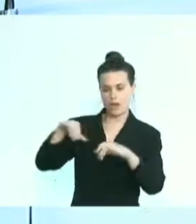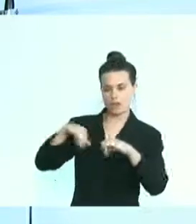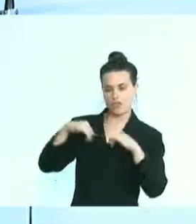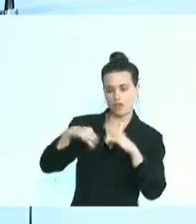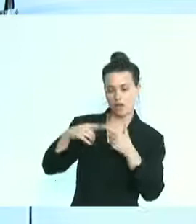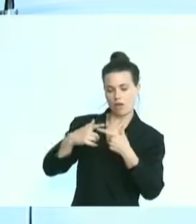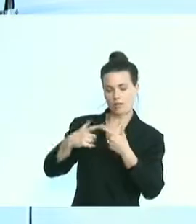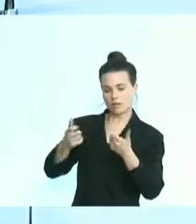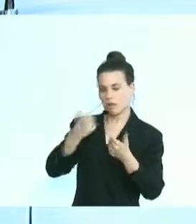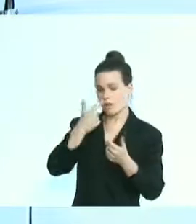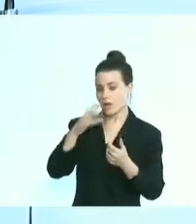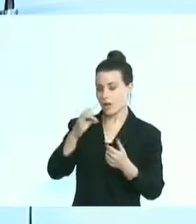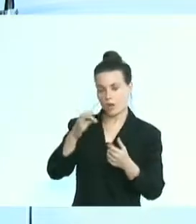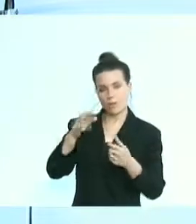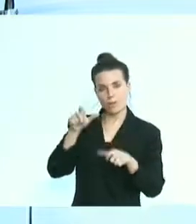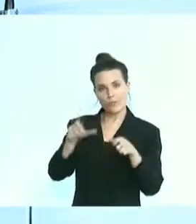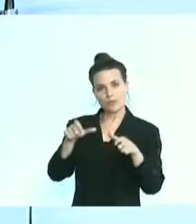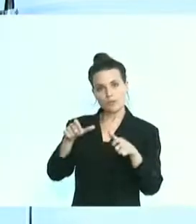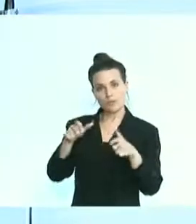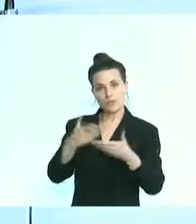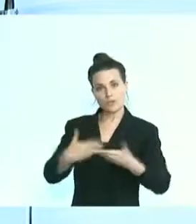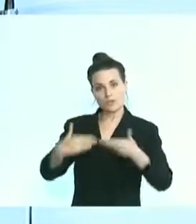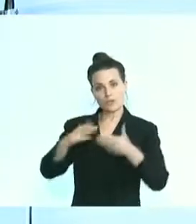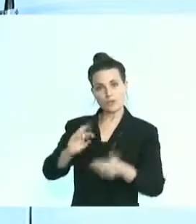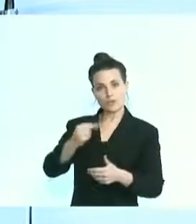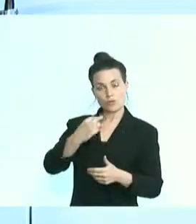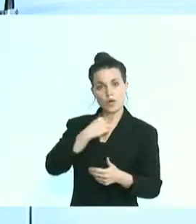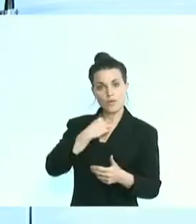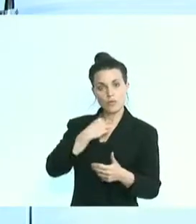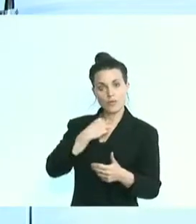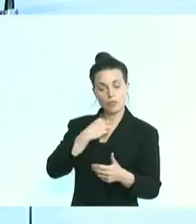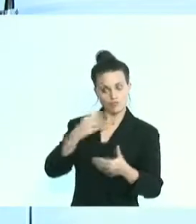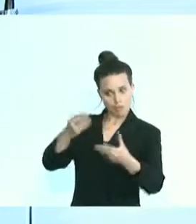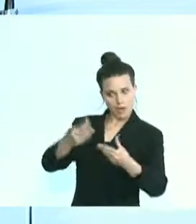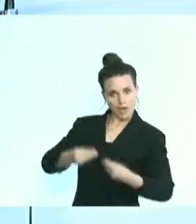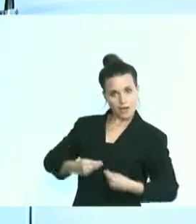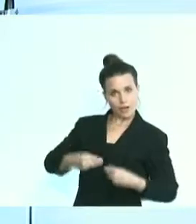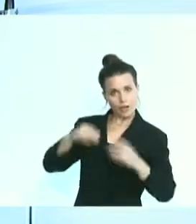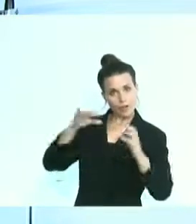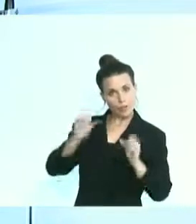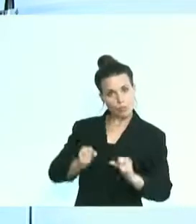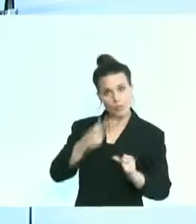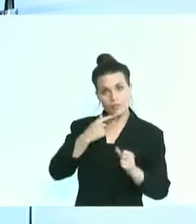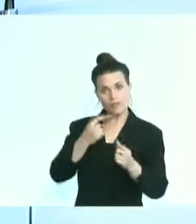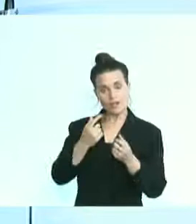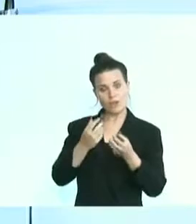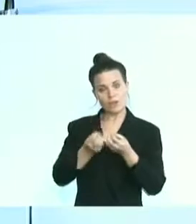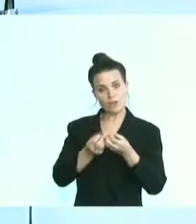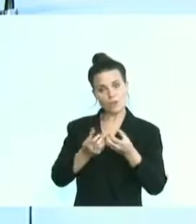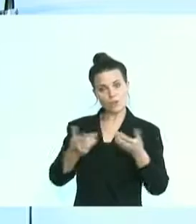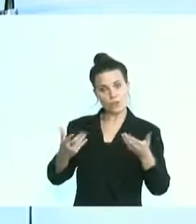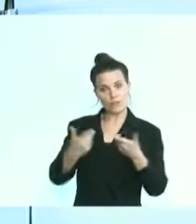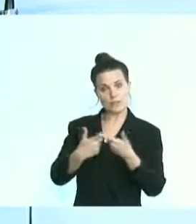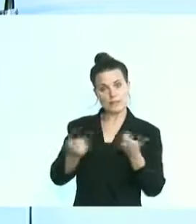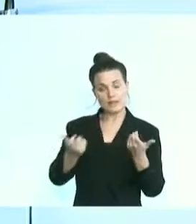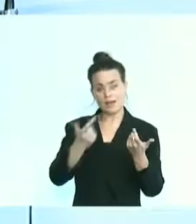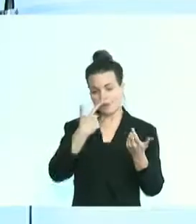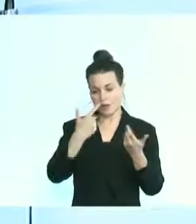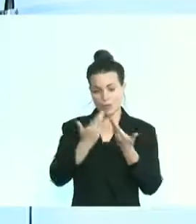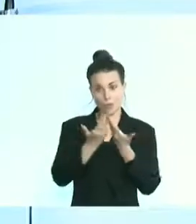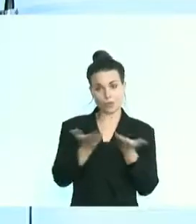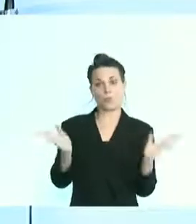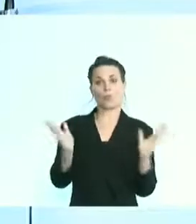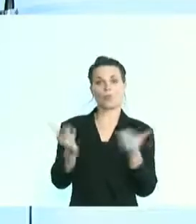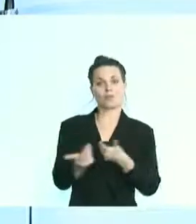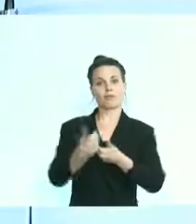en plus. Grâce à vous, il pouvait accueillir. Grâce à vous, il pouvait être un homme, je dirais, ouvert à tous. Et sa boutique aussi,